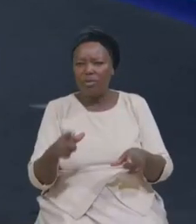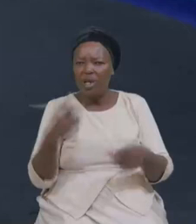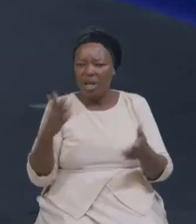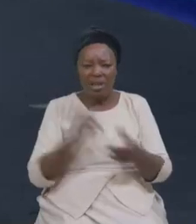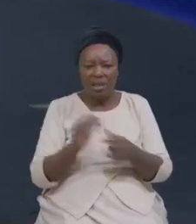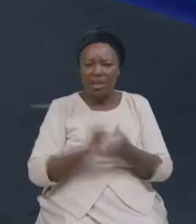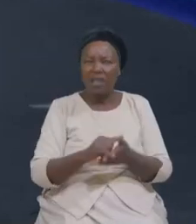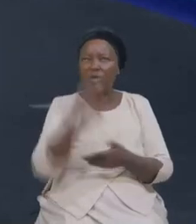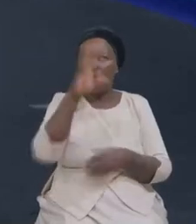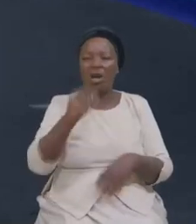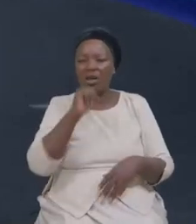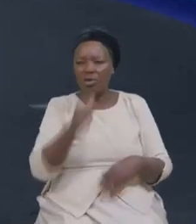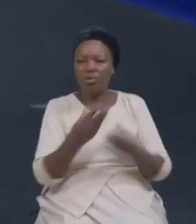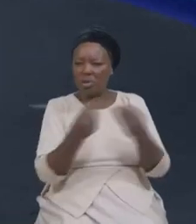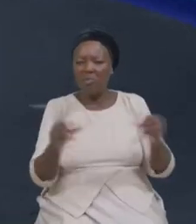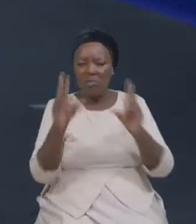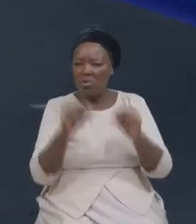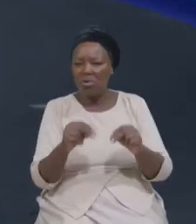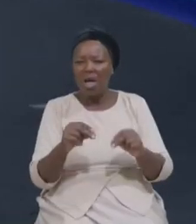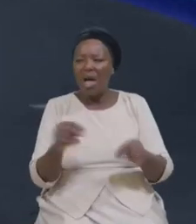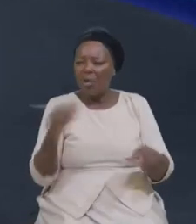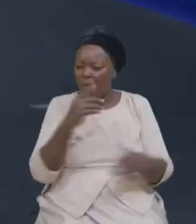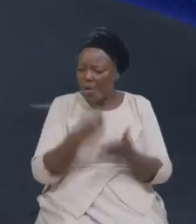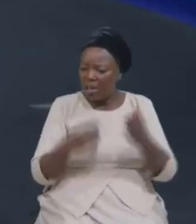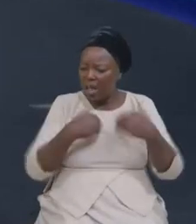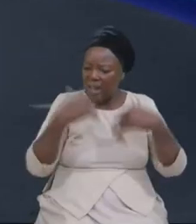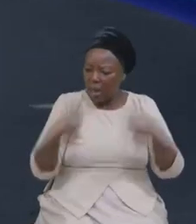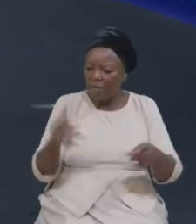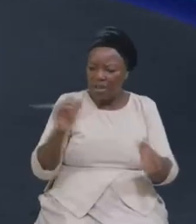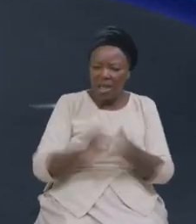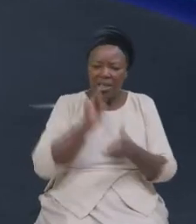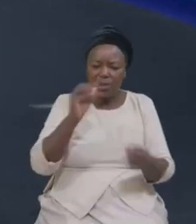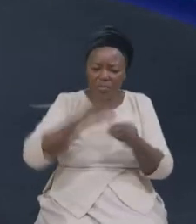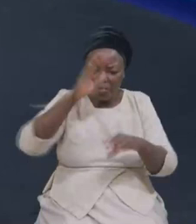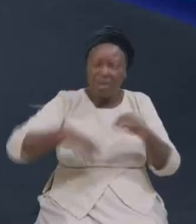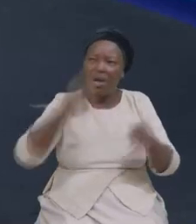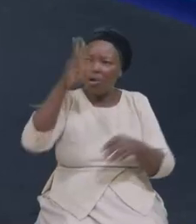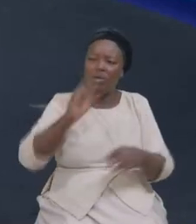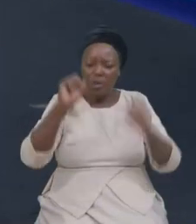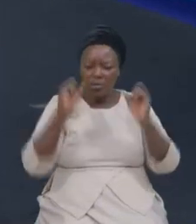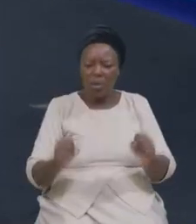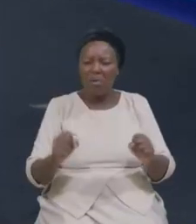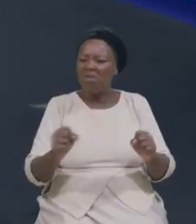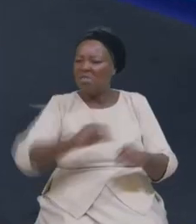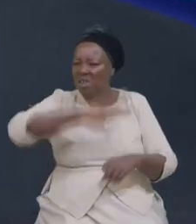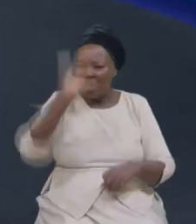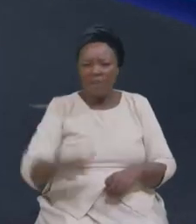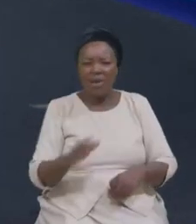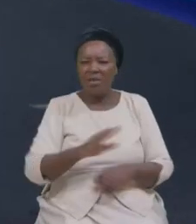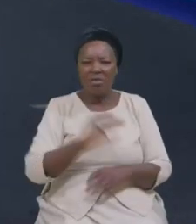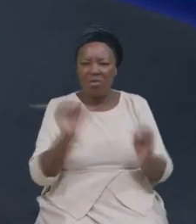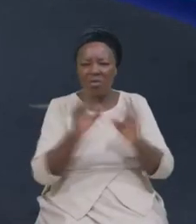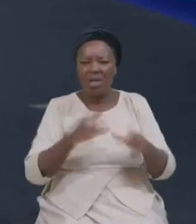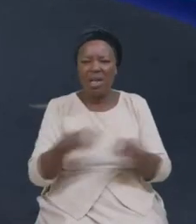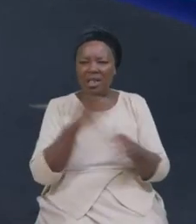Pas comme tes ennemis désirent, non. Pas comme les gens autour de toi, ils te souhaitent, ils vont